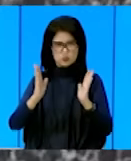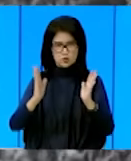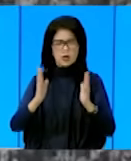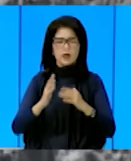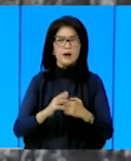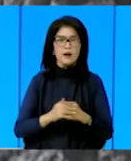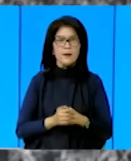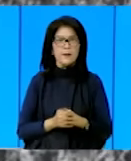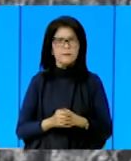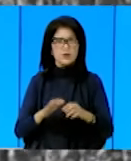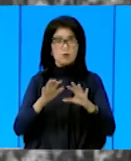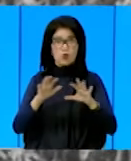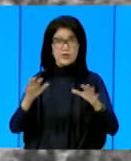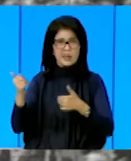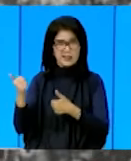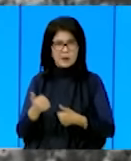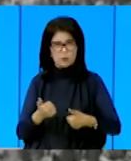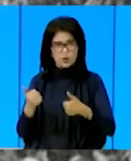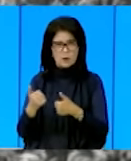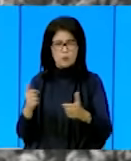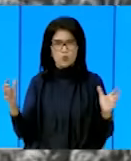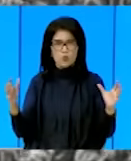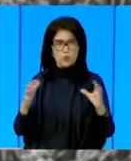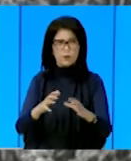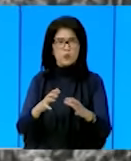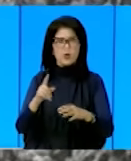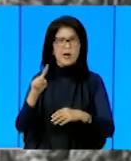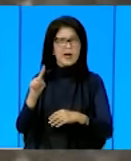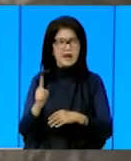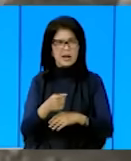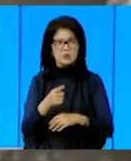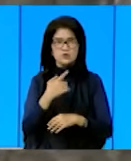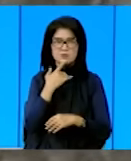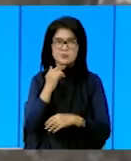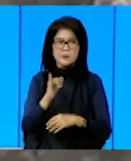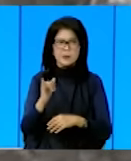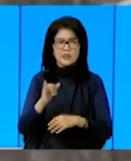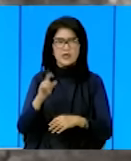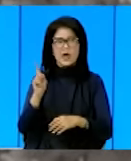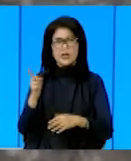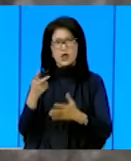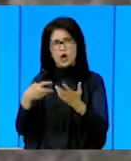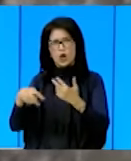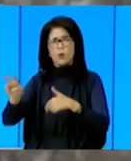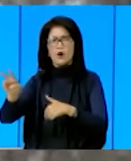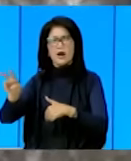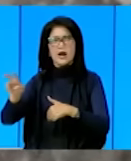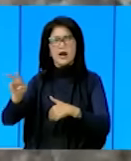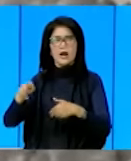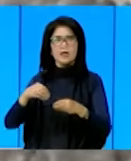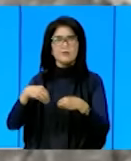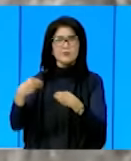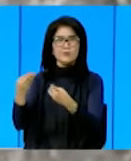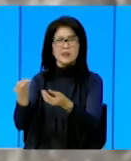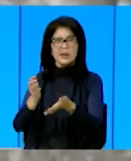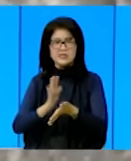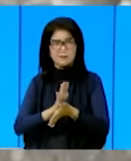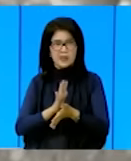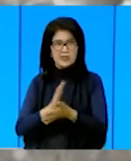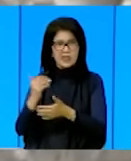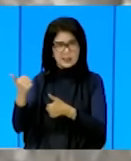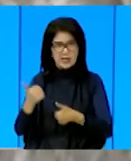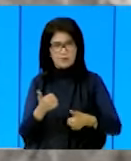Saat banyak tamu yang datang bersamaan, penghuni rumah harus rela bongkar pasang. Sebagian penghuni keluar untuk memberikan ruang agar para tamu bisa masuk ke